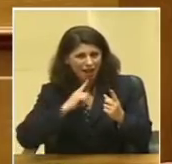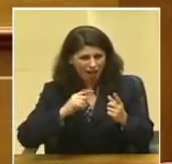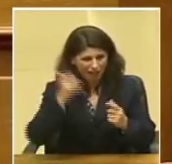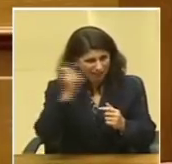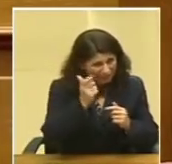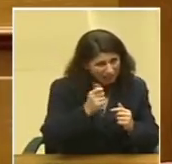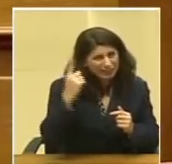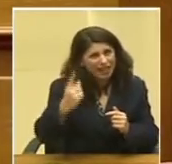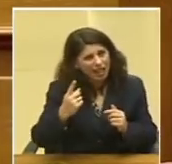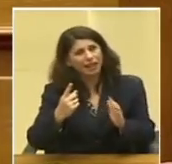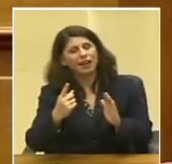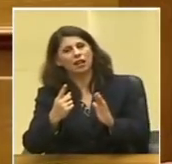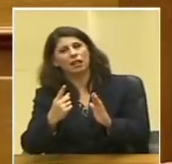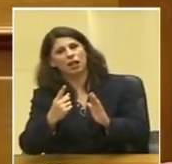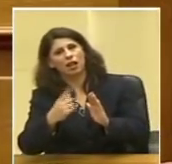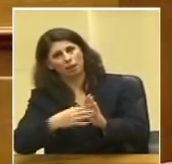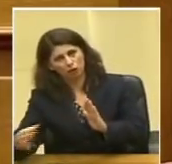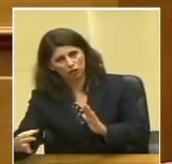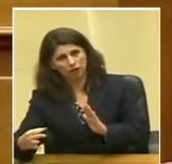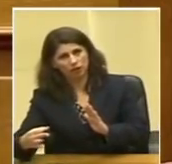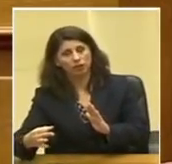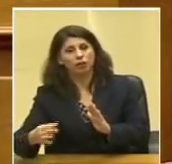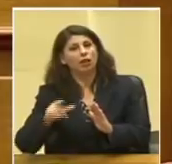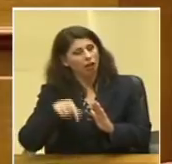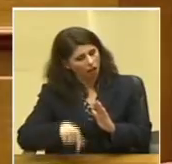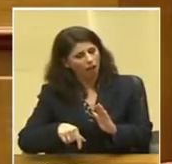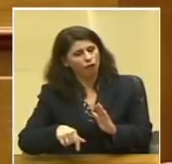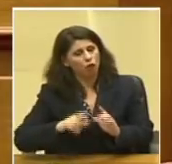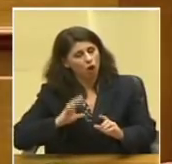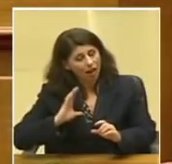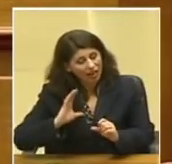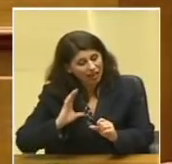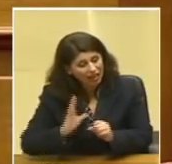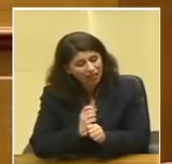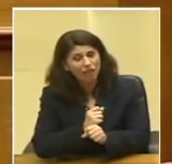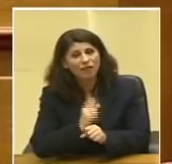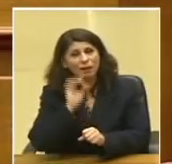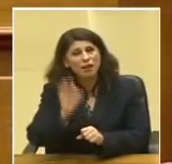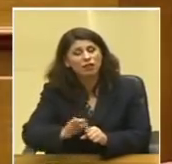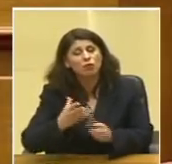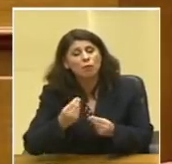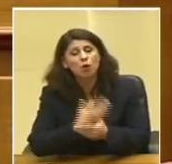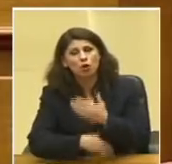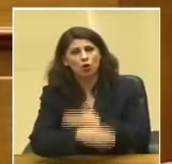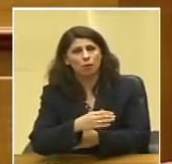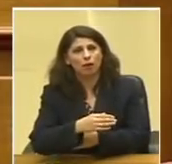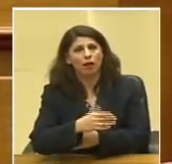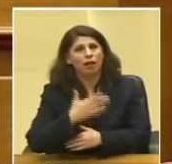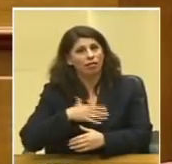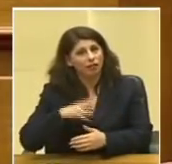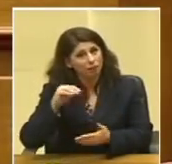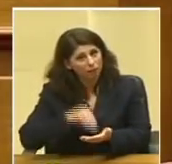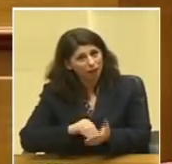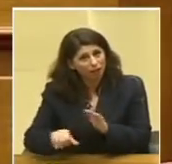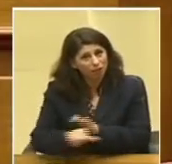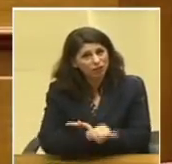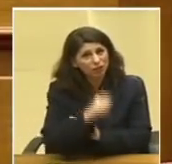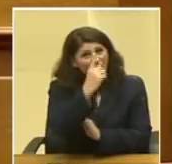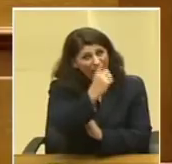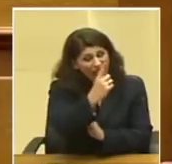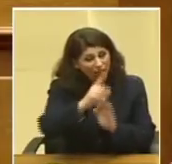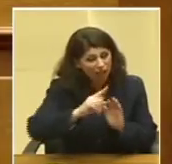διαπραγμάτευση καταφέραμε να φτάσουμε, για κάθε μία αποχώρηση να έχουμε μία πρόσληψη, ξανά στο 1:5.